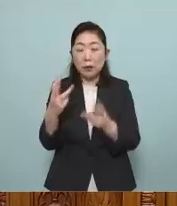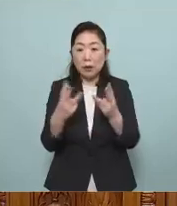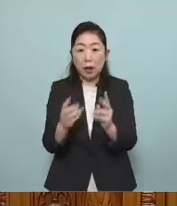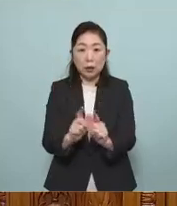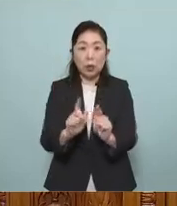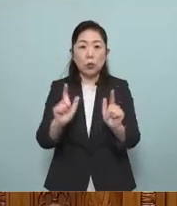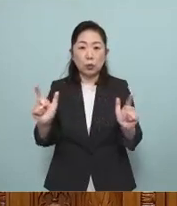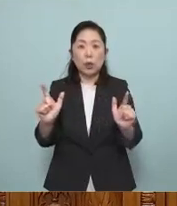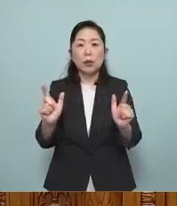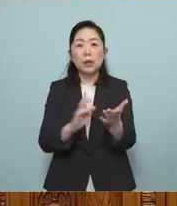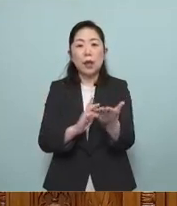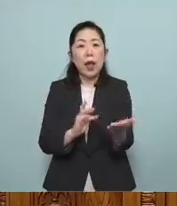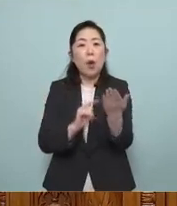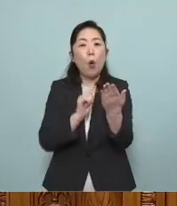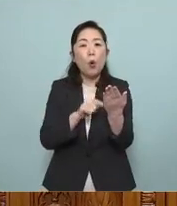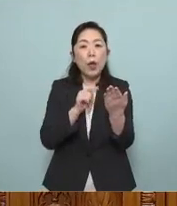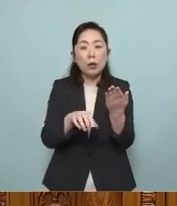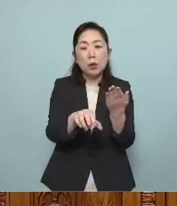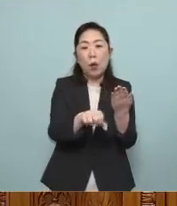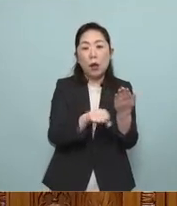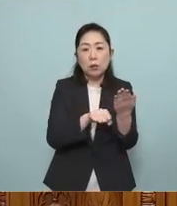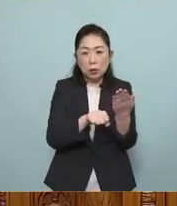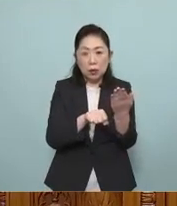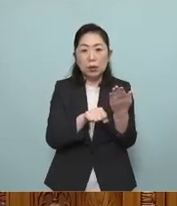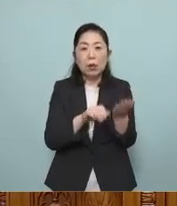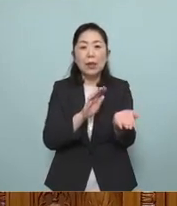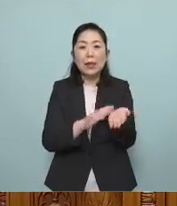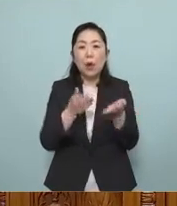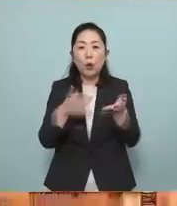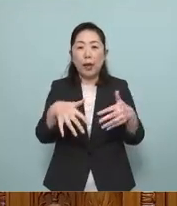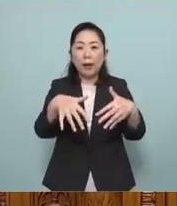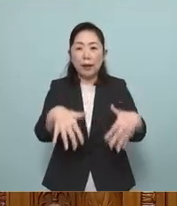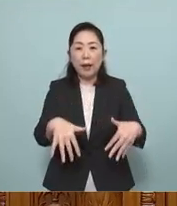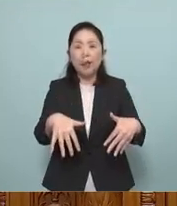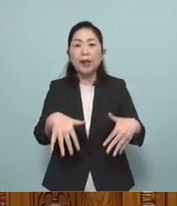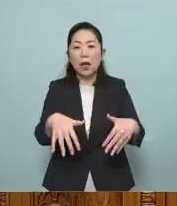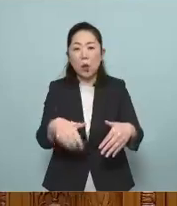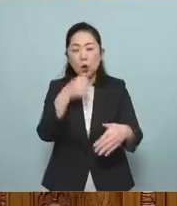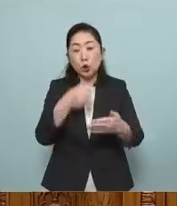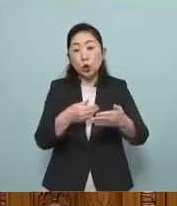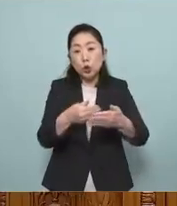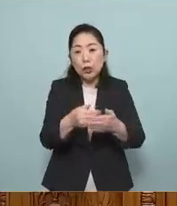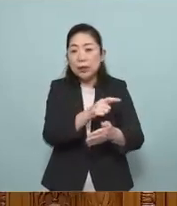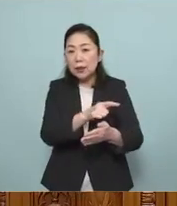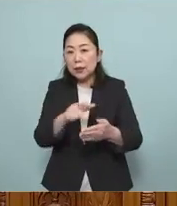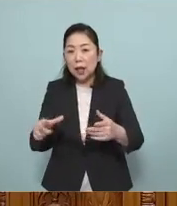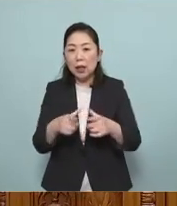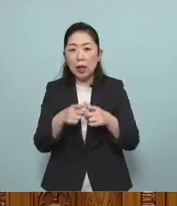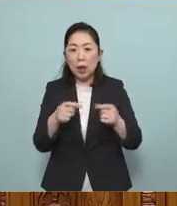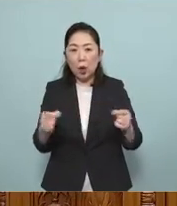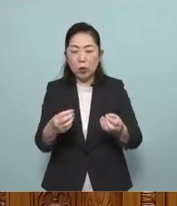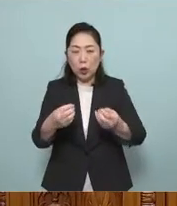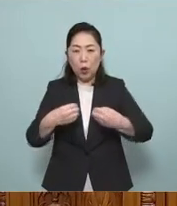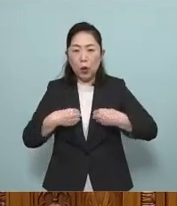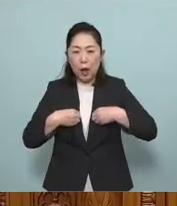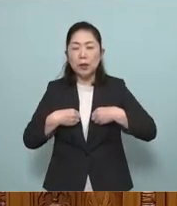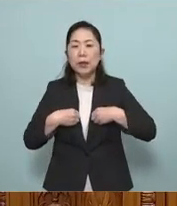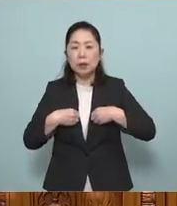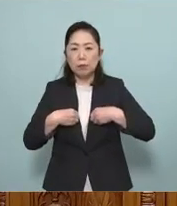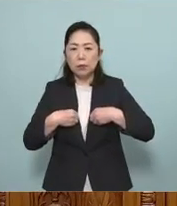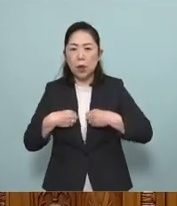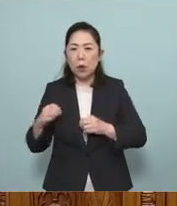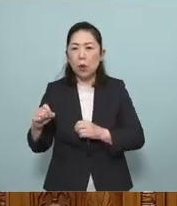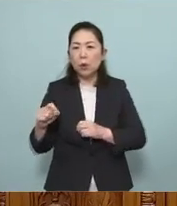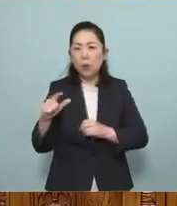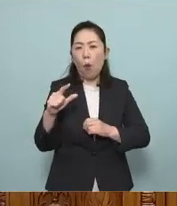経口薬の確保、医療提供体制の充実など、 国内感染の増加に備える時